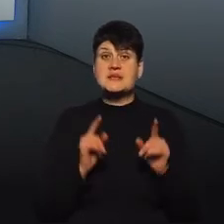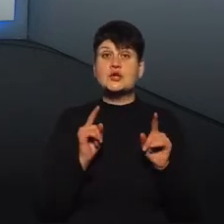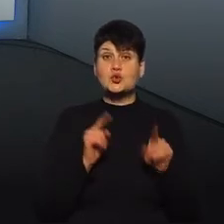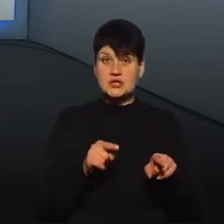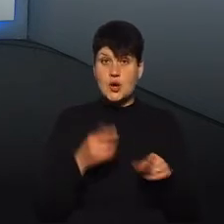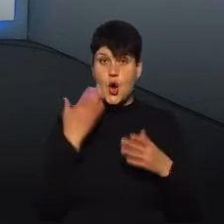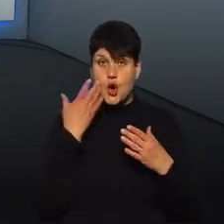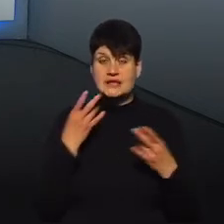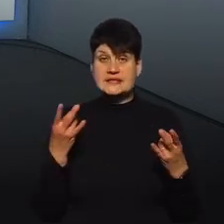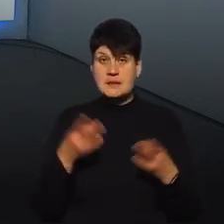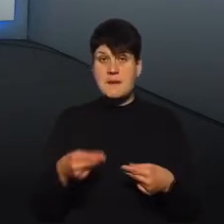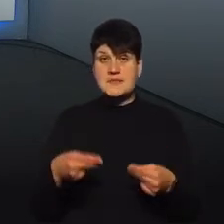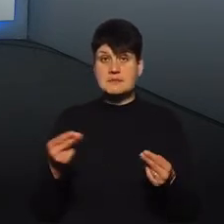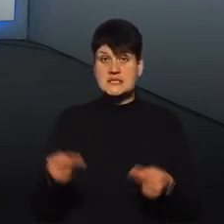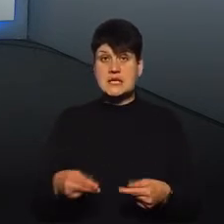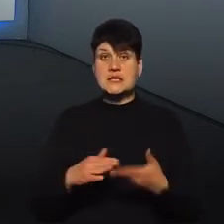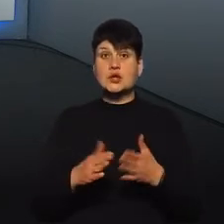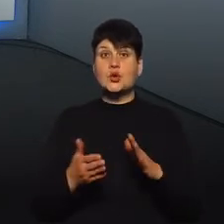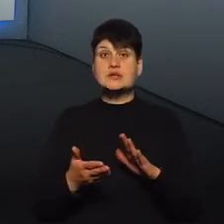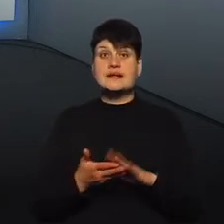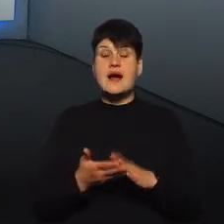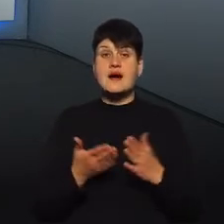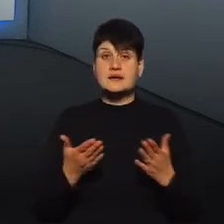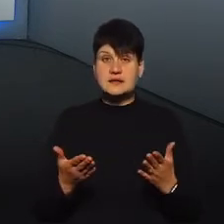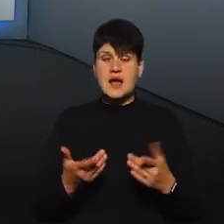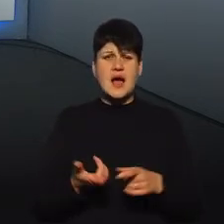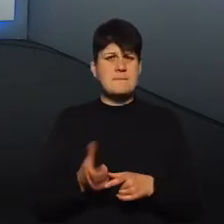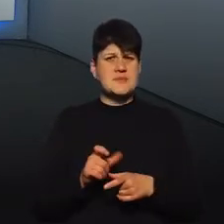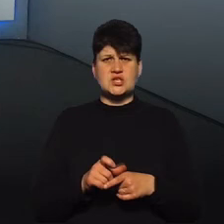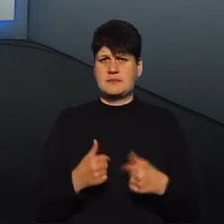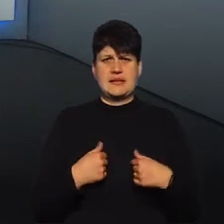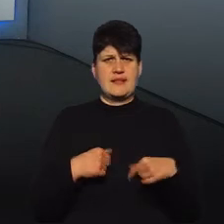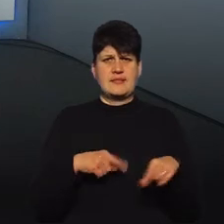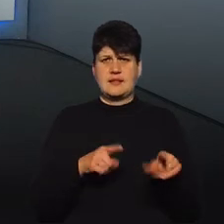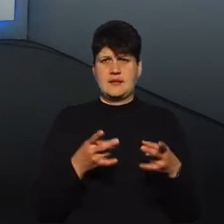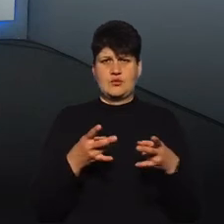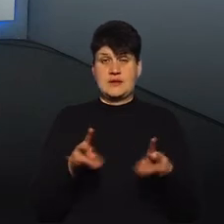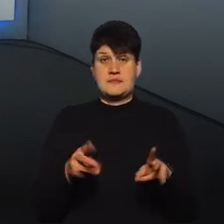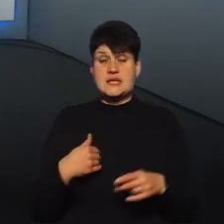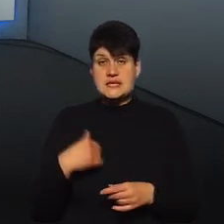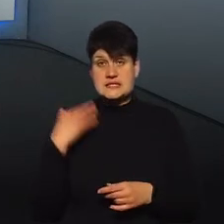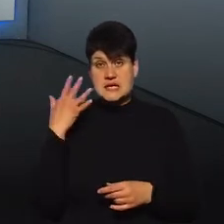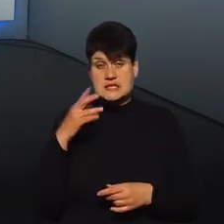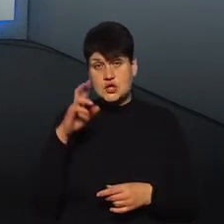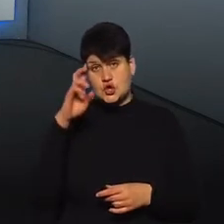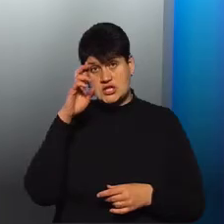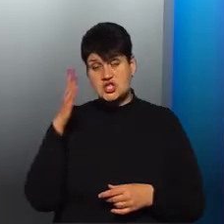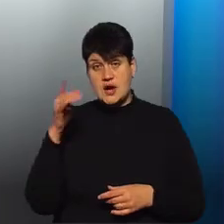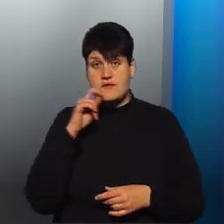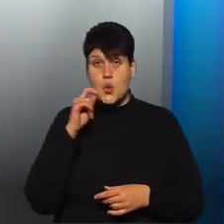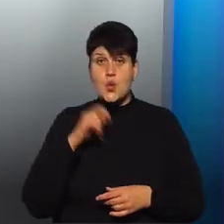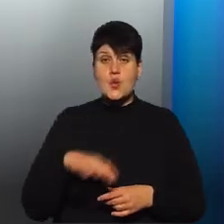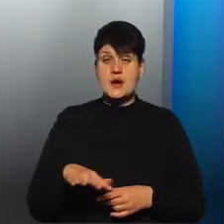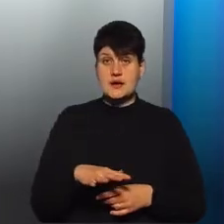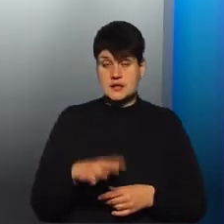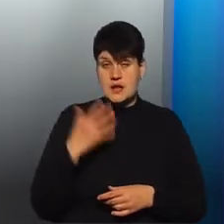ними підписати контракт. А більше ми для них не потрібні. І мені здається, що держава, Україна, коли